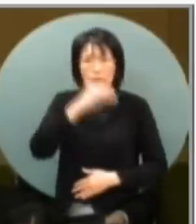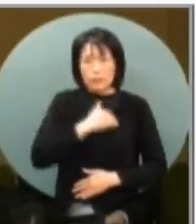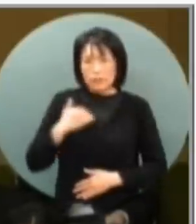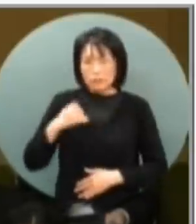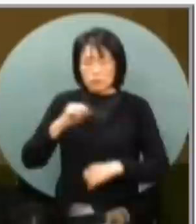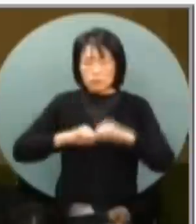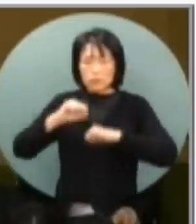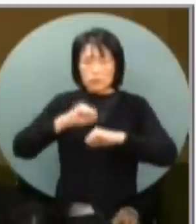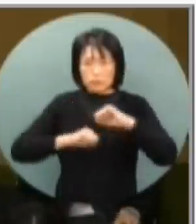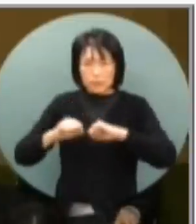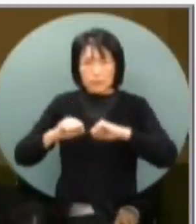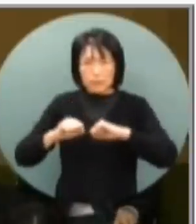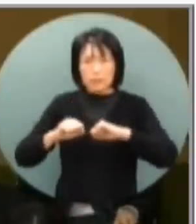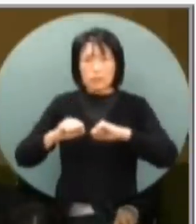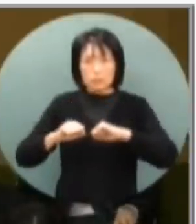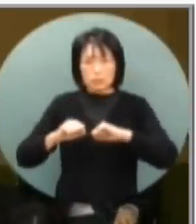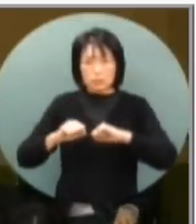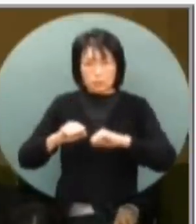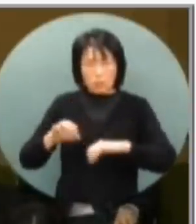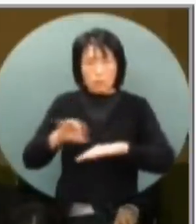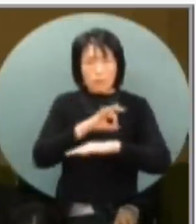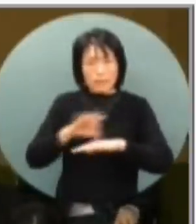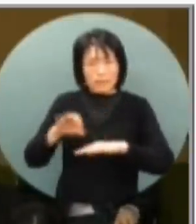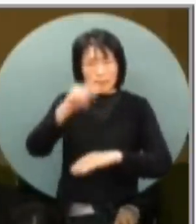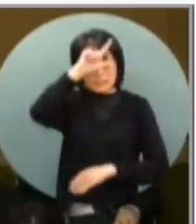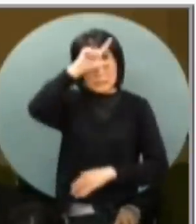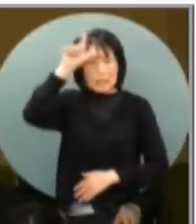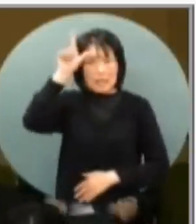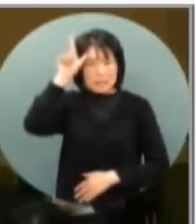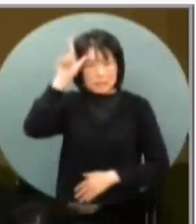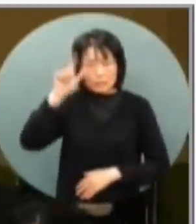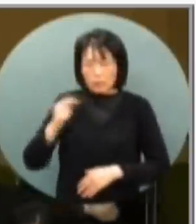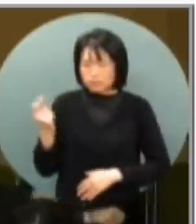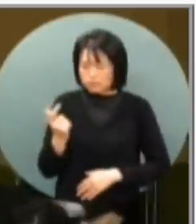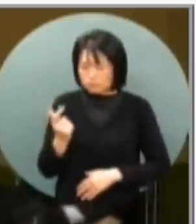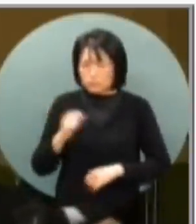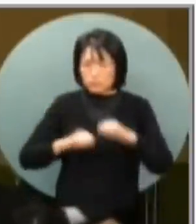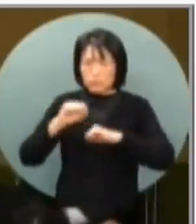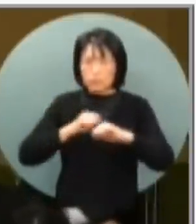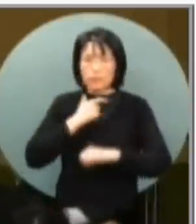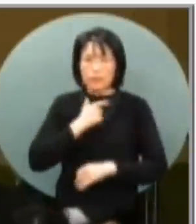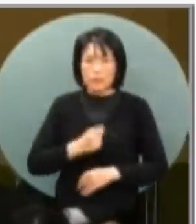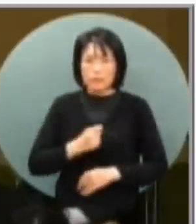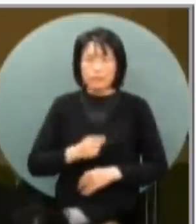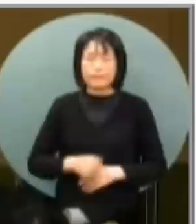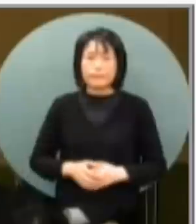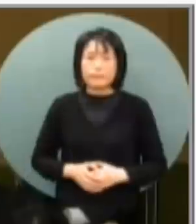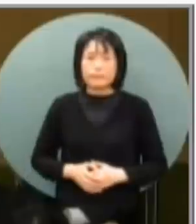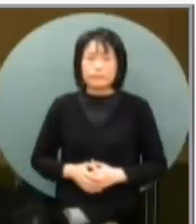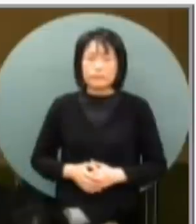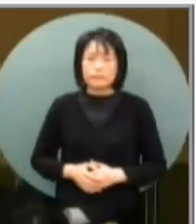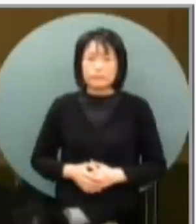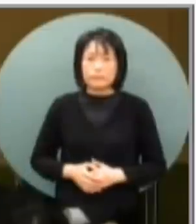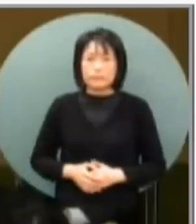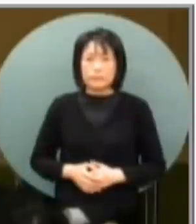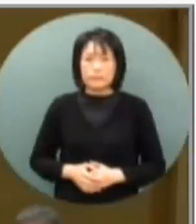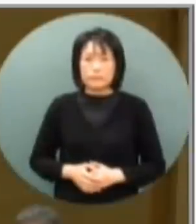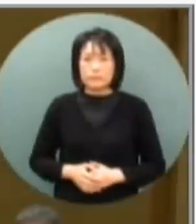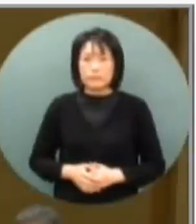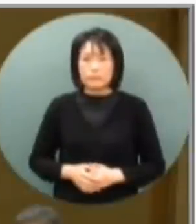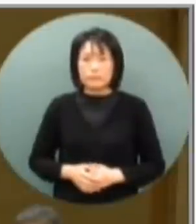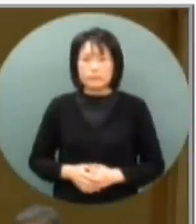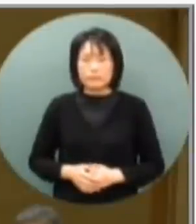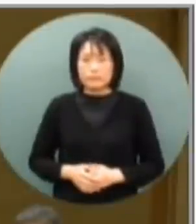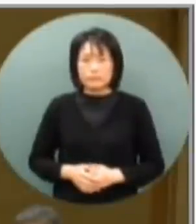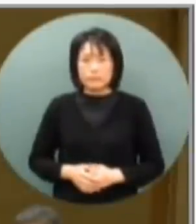取り組み合わせて、このメディアリテラシーにもしっかりと取り組んでまいりたいと考えております。以上でございます。